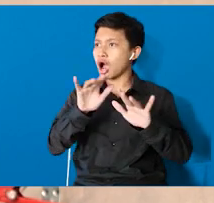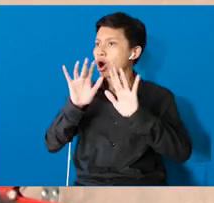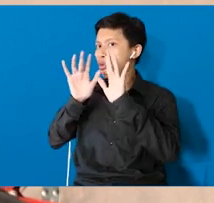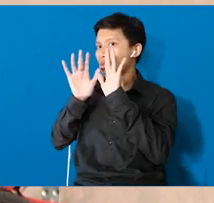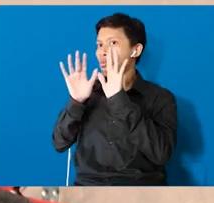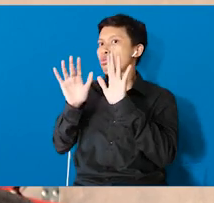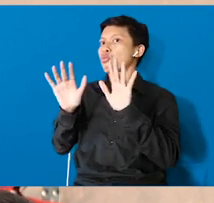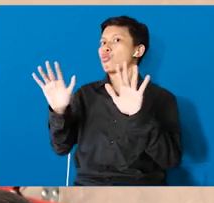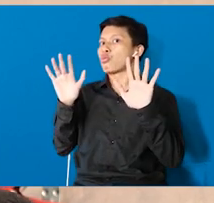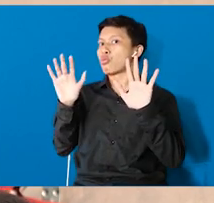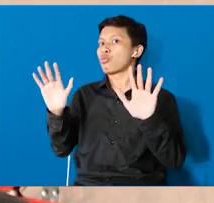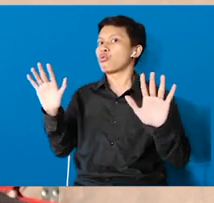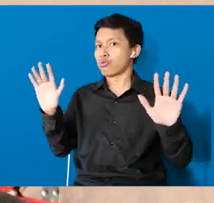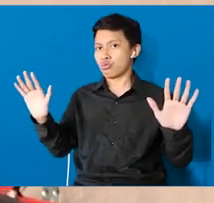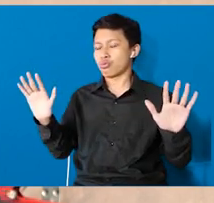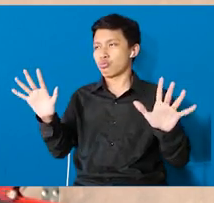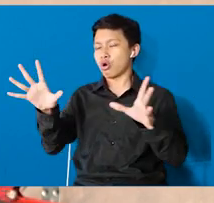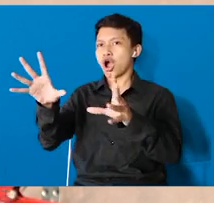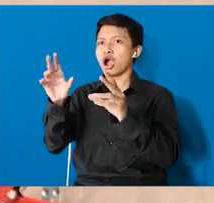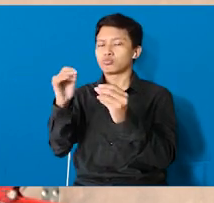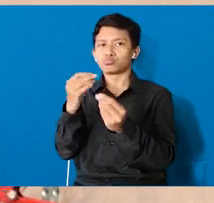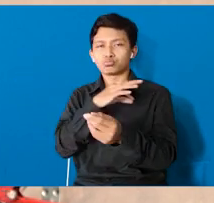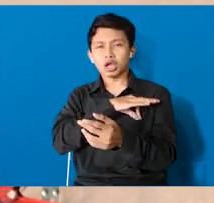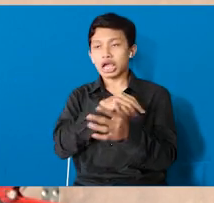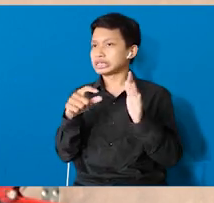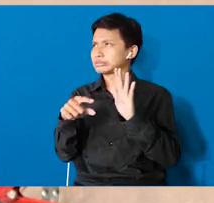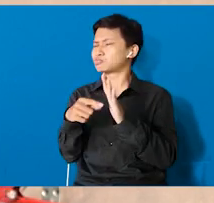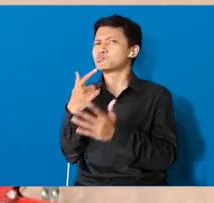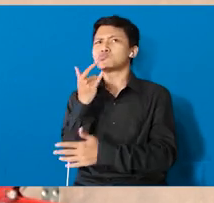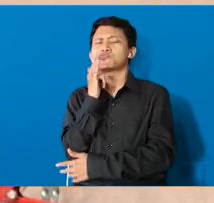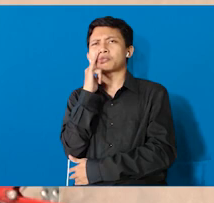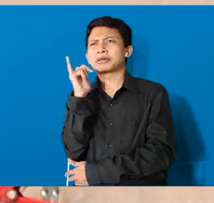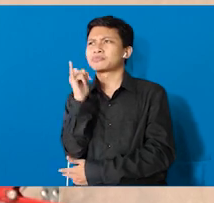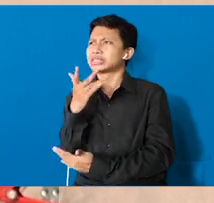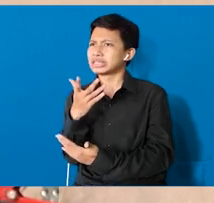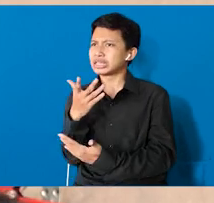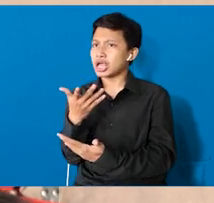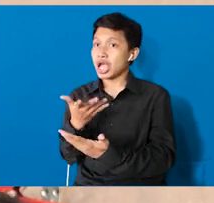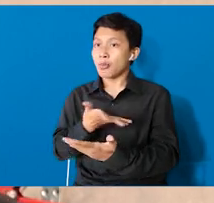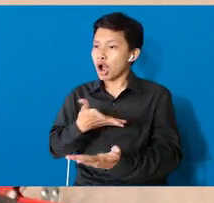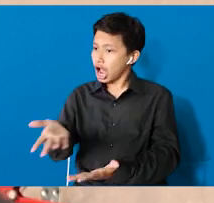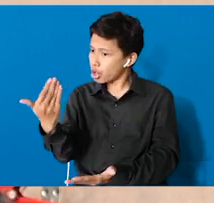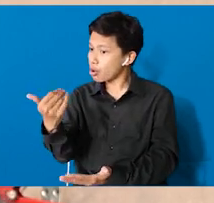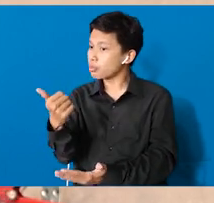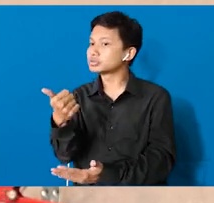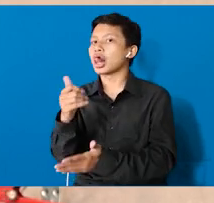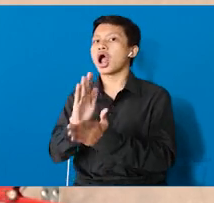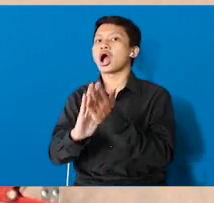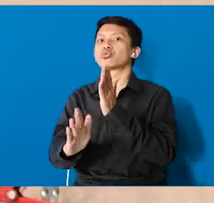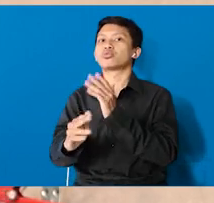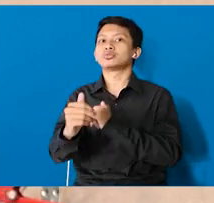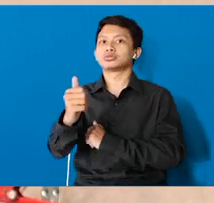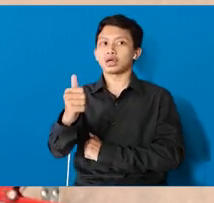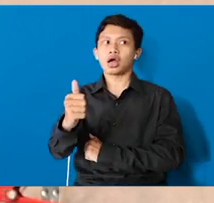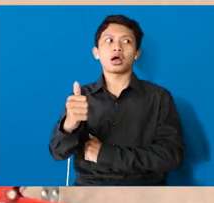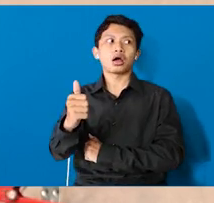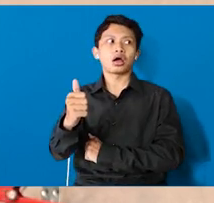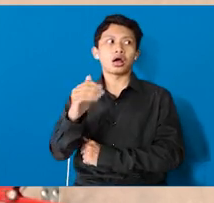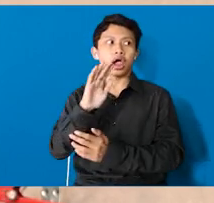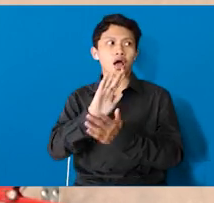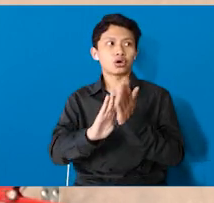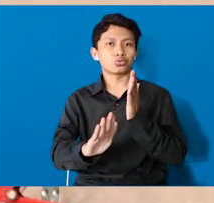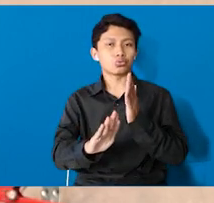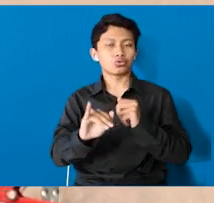nih. Sudah ada kantong-kantongnya, istilahnya kami masuk tinggal merangkul, teman-teman tuh sudah